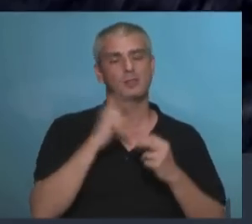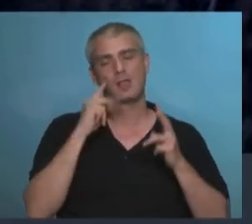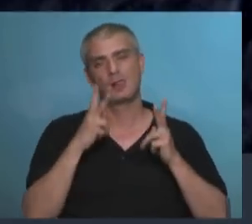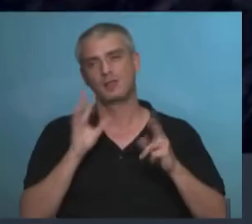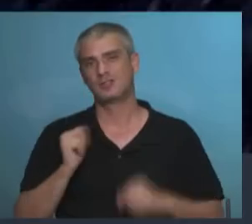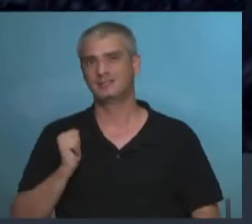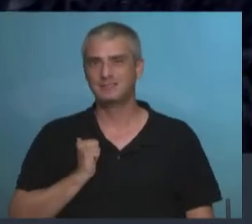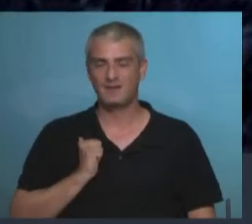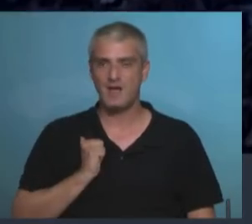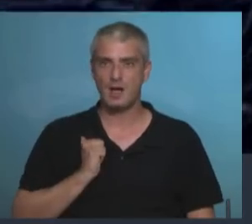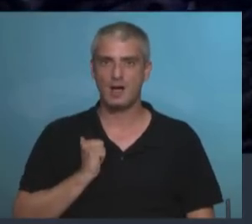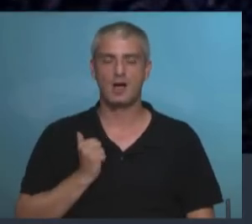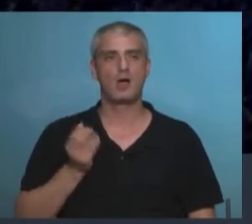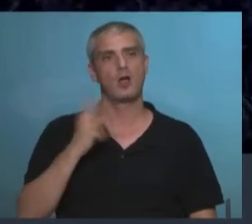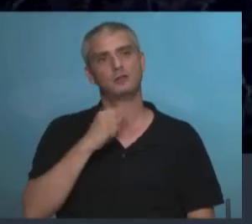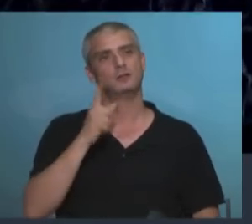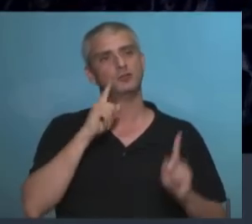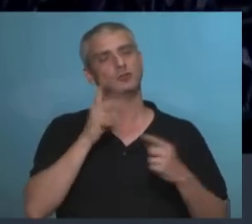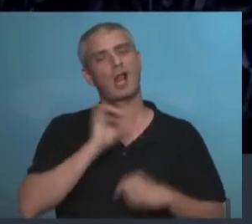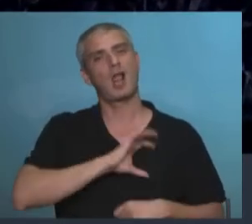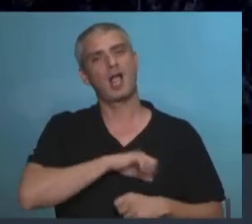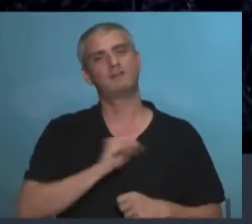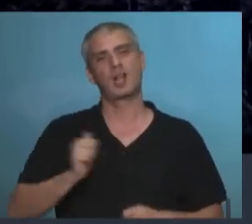צבאית, עוד שיר על כאב של לוחמים.